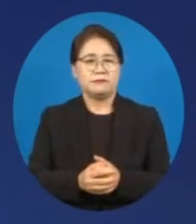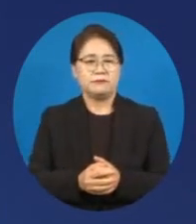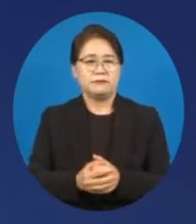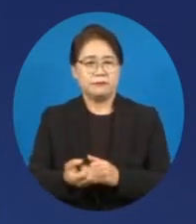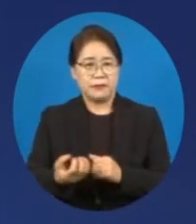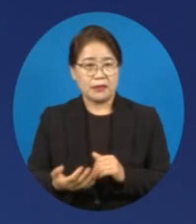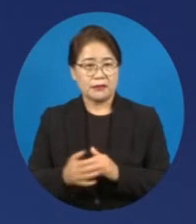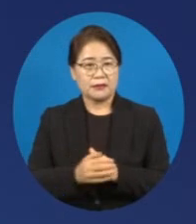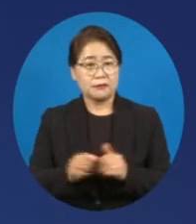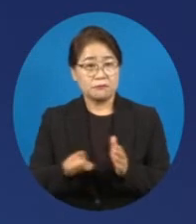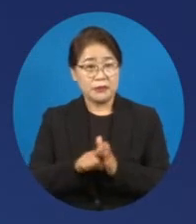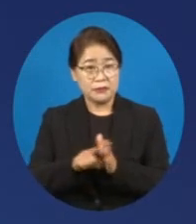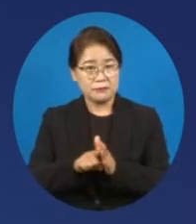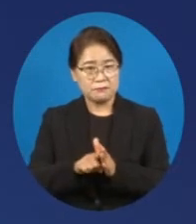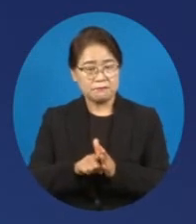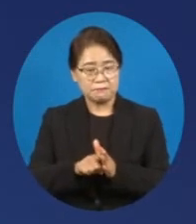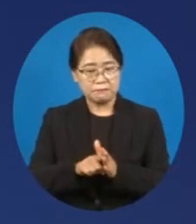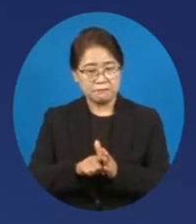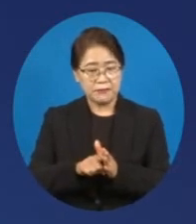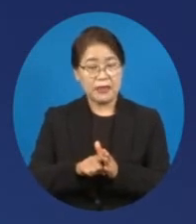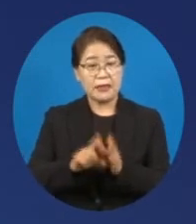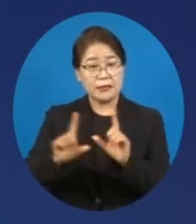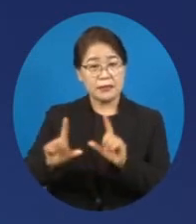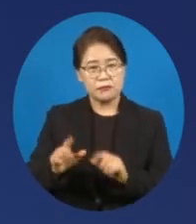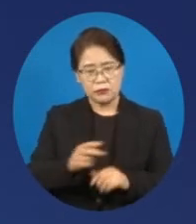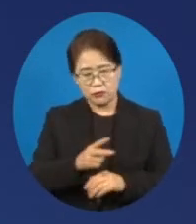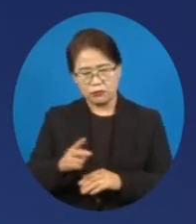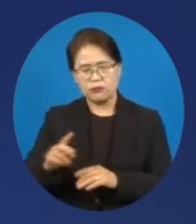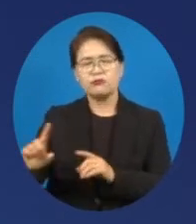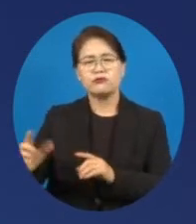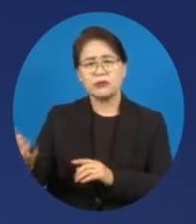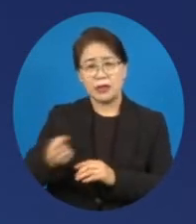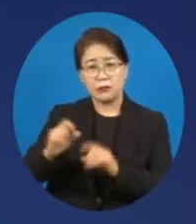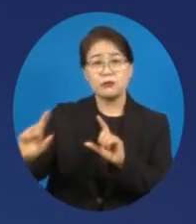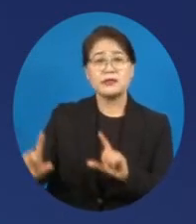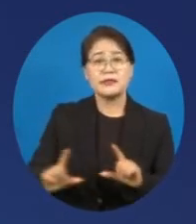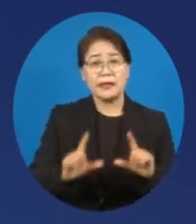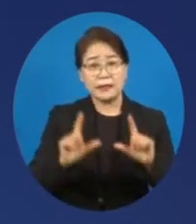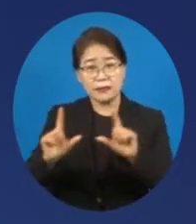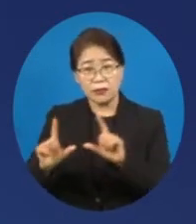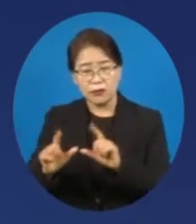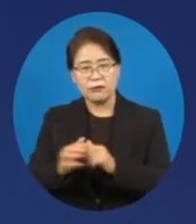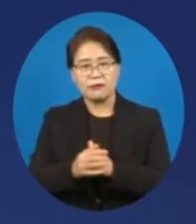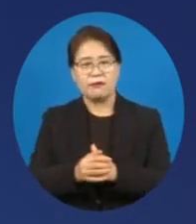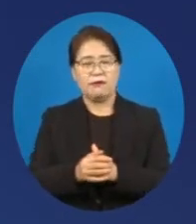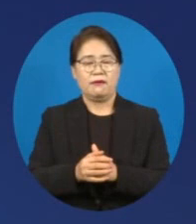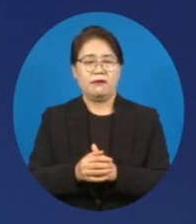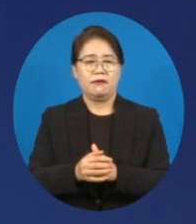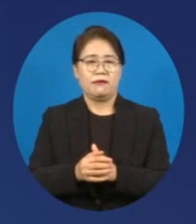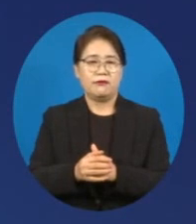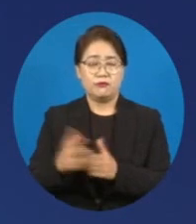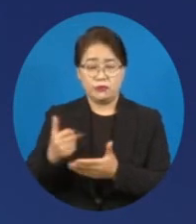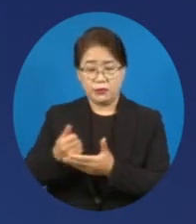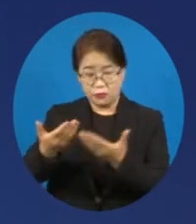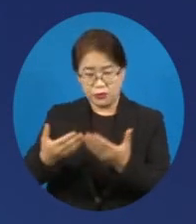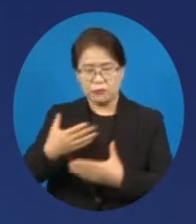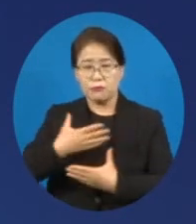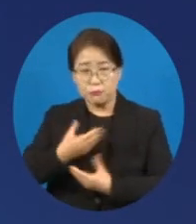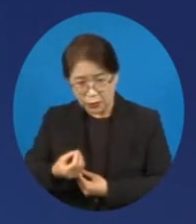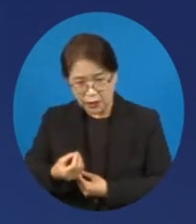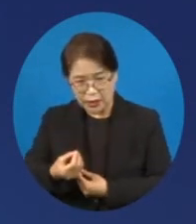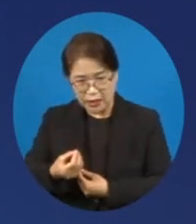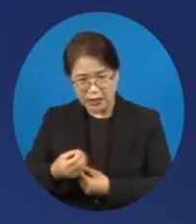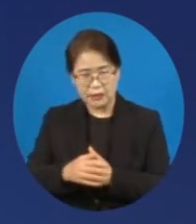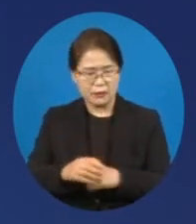말씀드렸잖아요 신앙생활은 누림이라고 우리는이 세상 속에서 누리면서 살아야 됩니다 하나님의